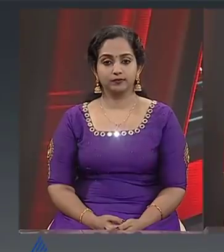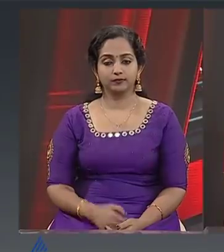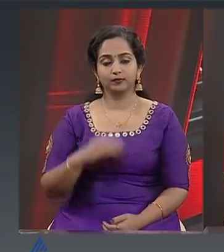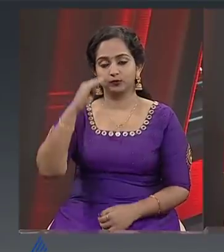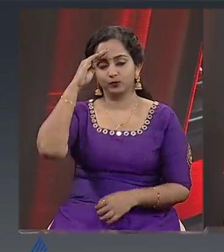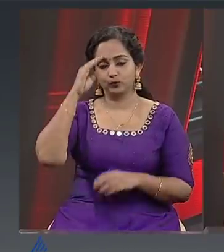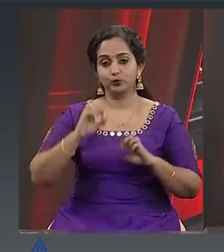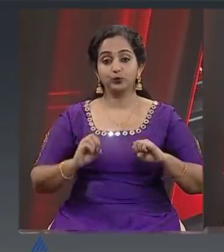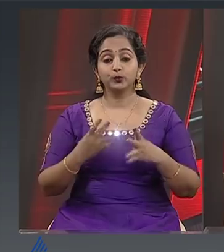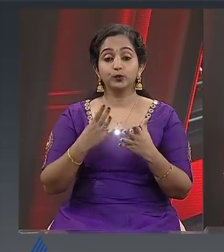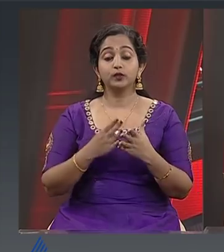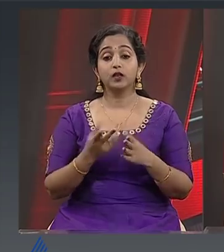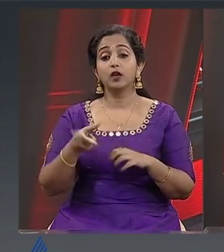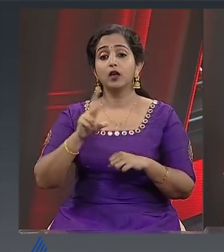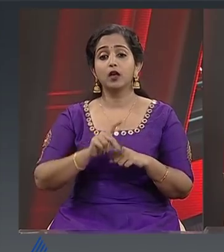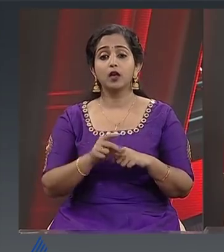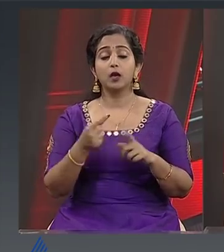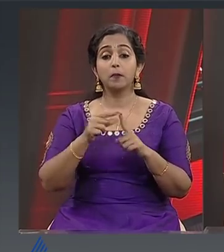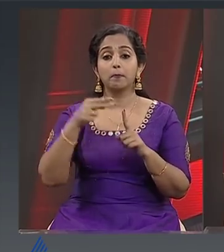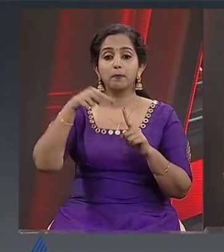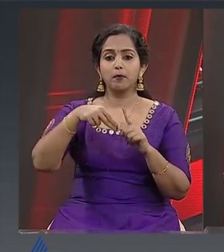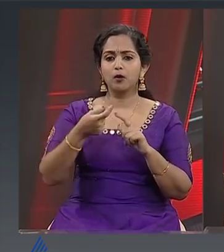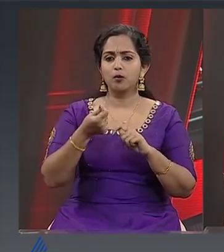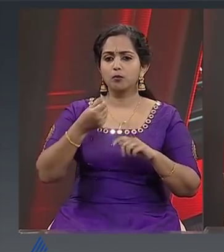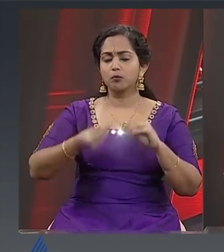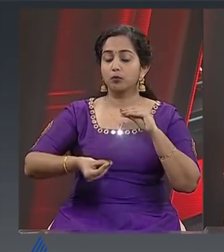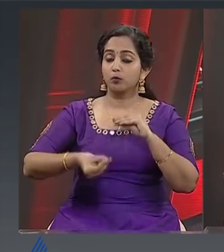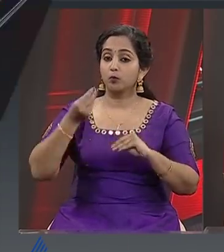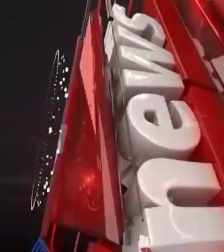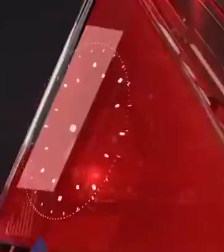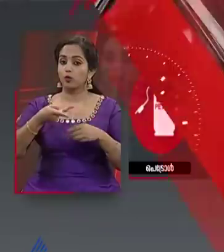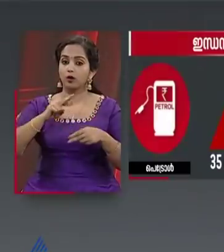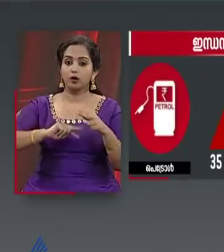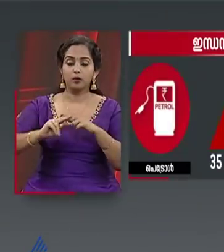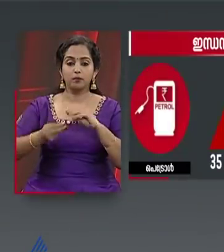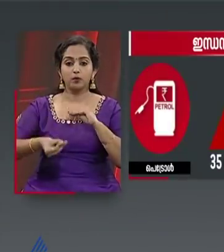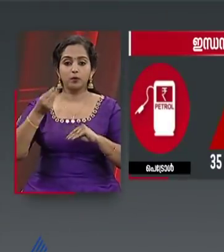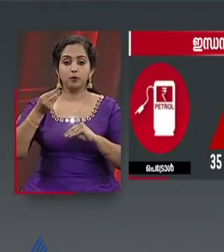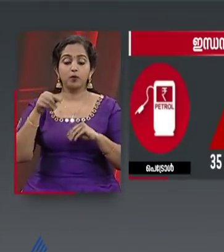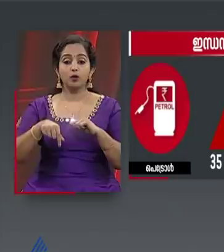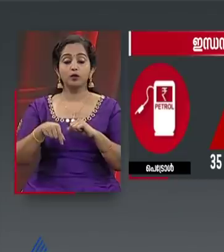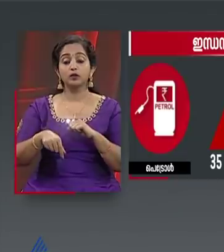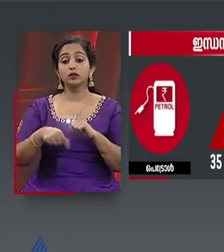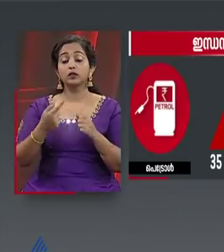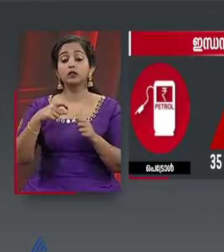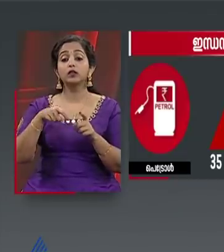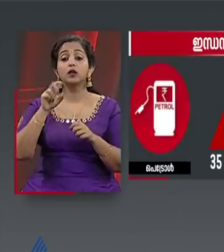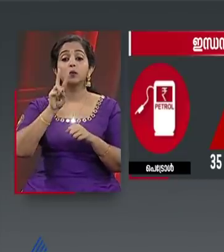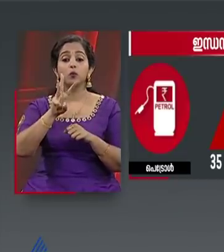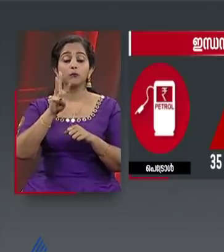വീണ്ടും വാർത്തയിലേക്ക്. വീണ്ടും കുതിച്ചുയർന്ന പെട്രോൾ വില. ഇന്ന് സംസ്ഥാനത്ത് പെട്രോളിന് 35 പൈസയും ഡീസലിന് 37 പൈസയും